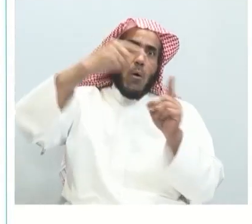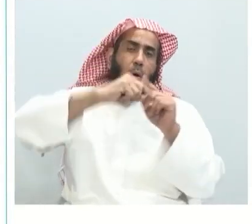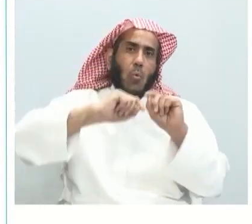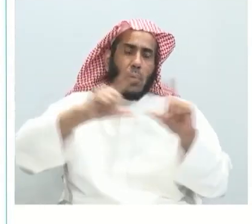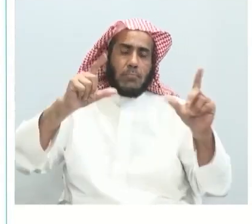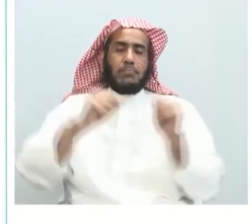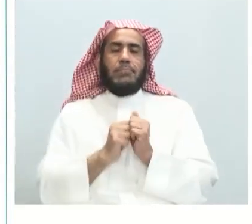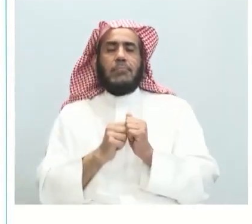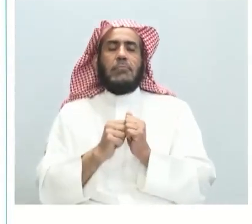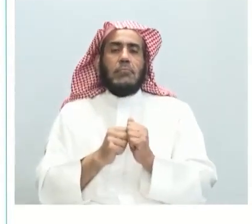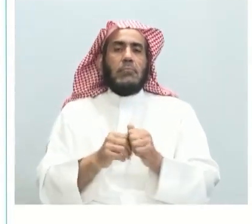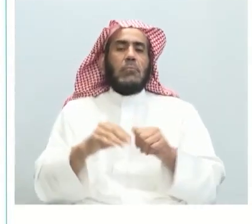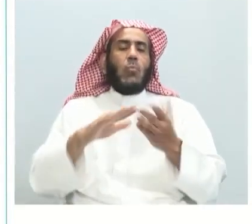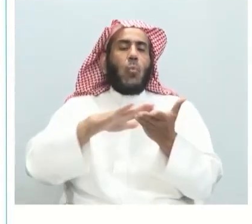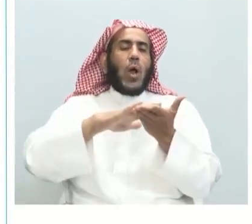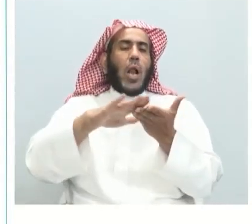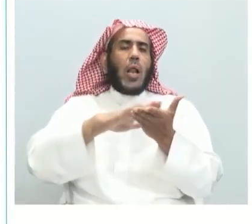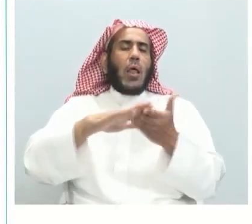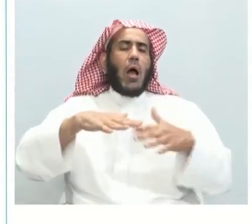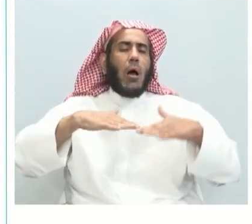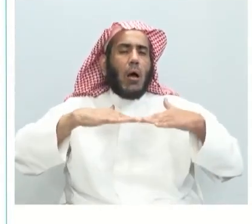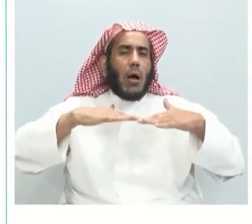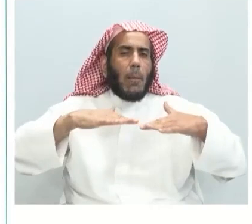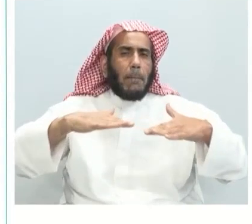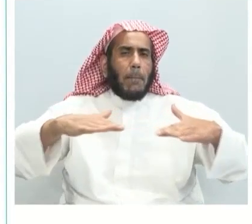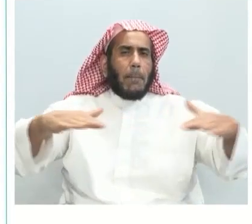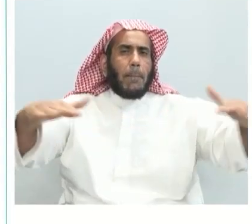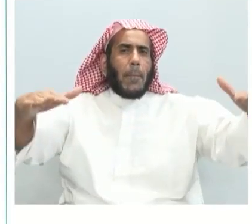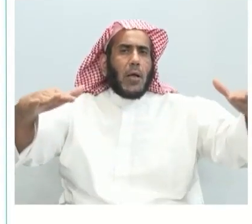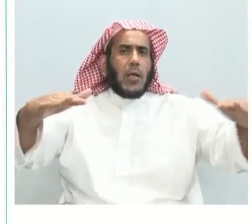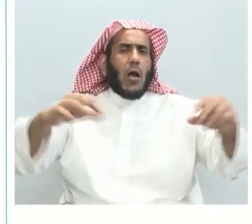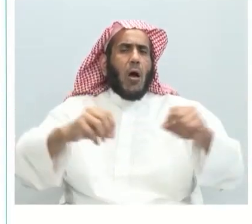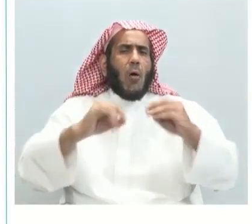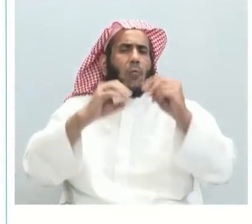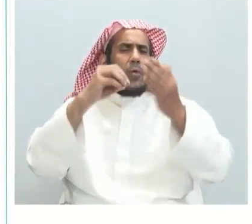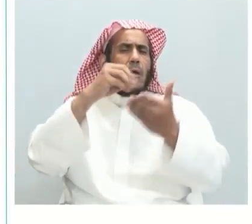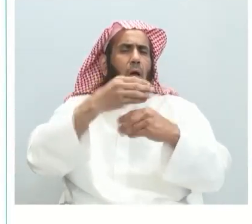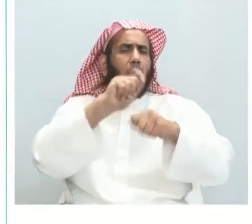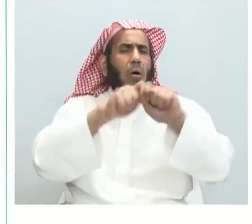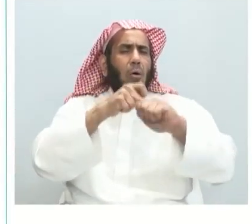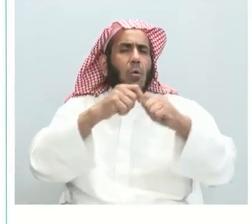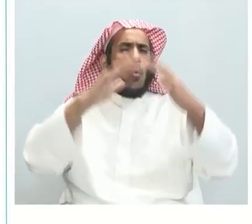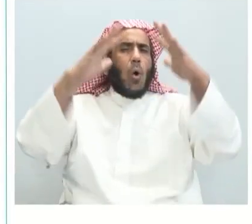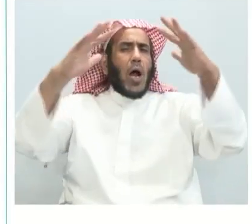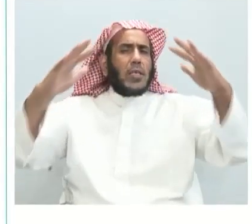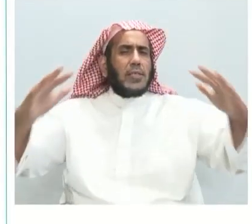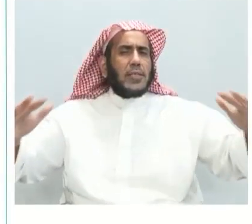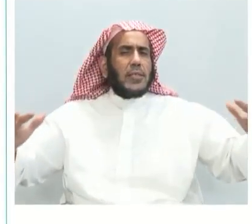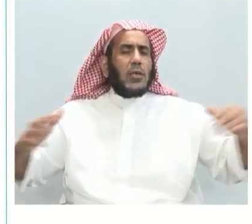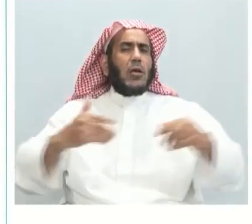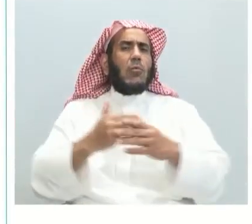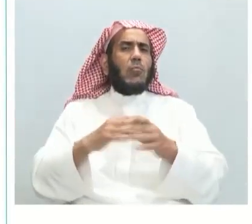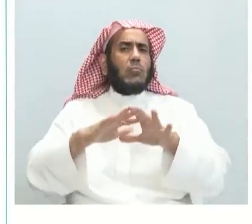مبين والارض مددناها والقينا فيها رواسي